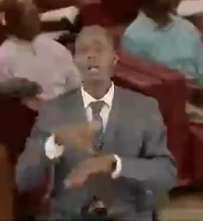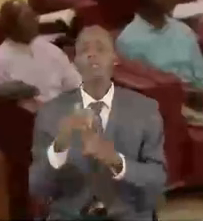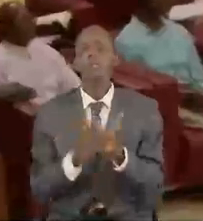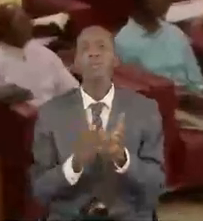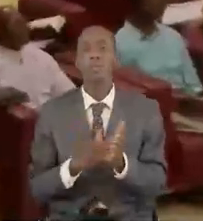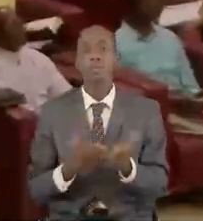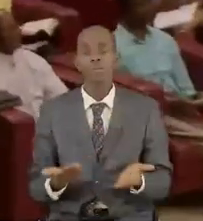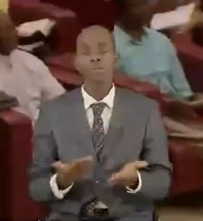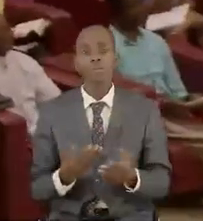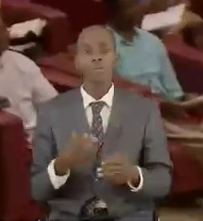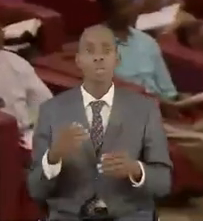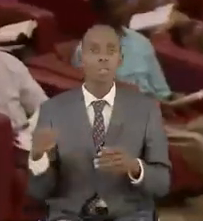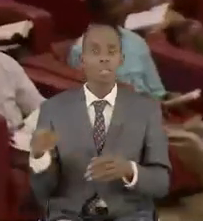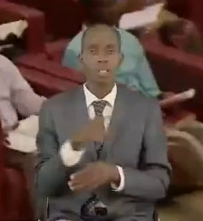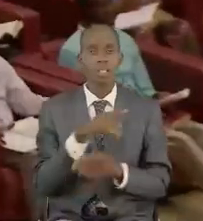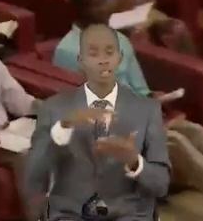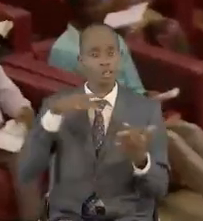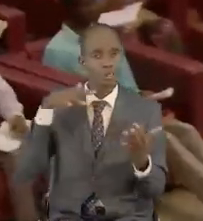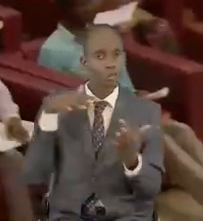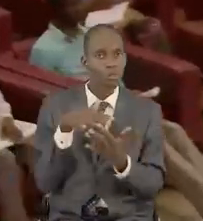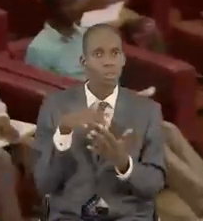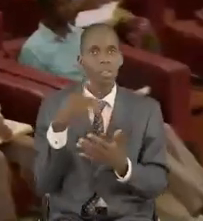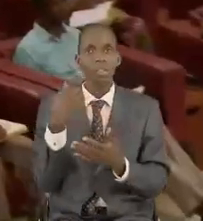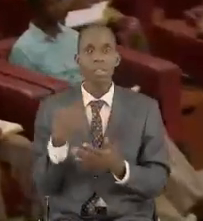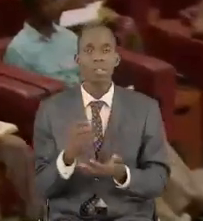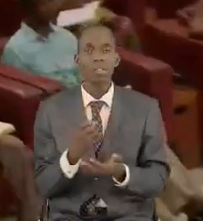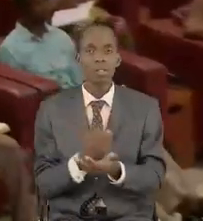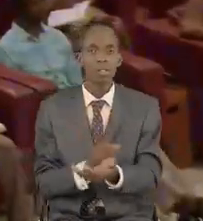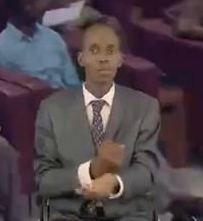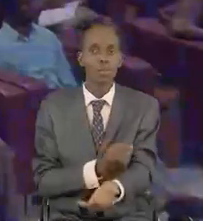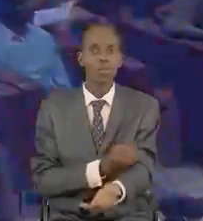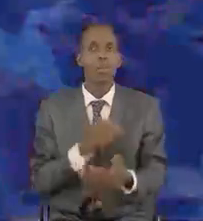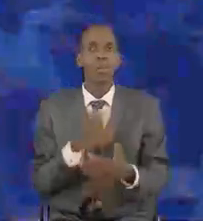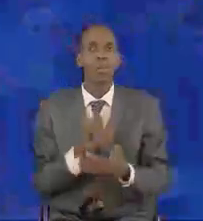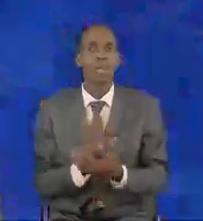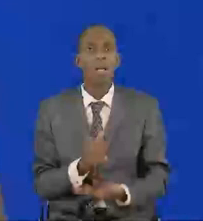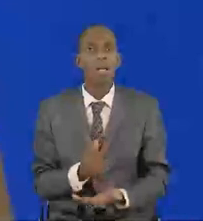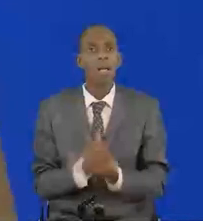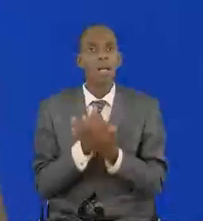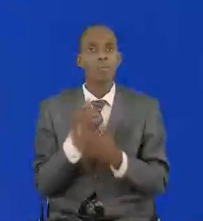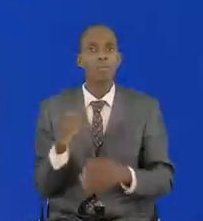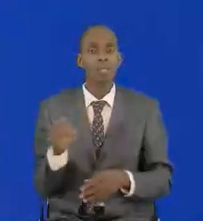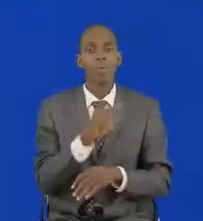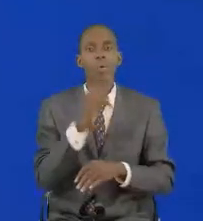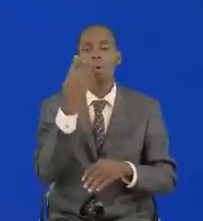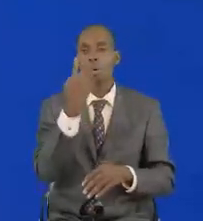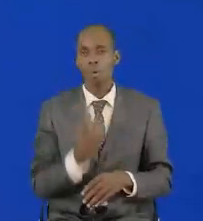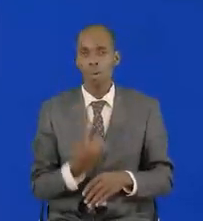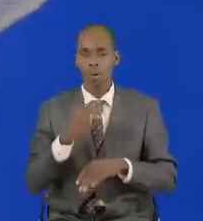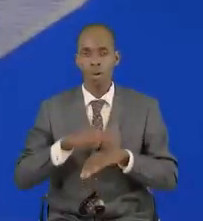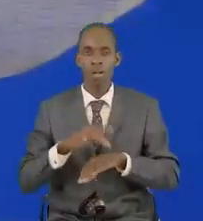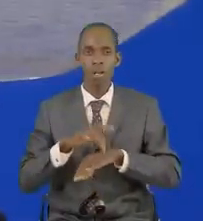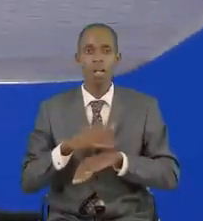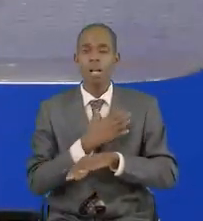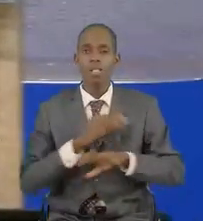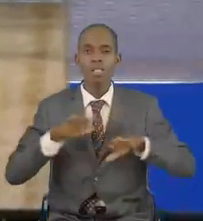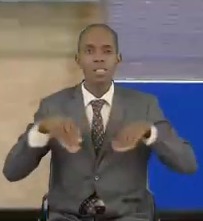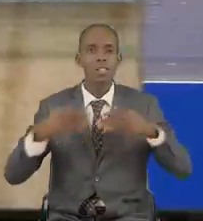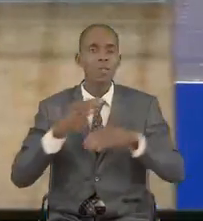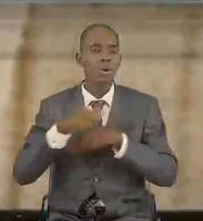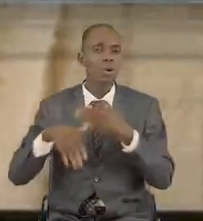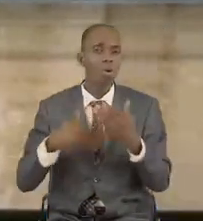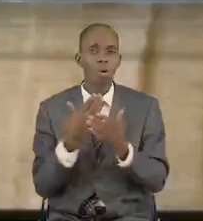à l'école et quand à l'instant des enfants à l'école qui étudie les matières